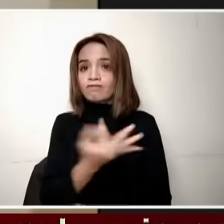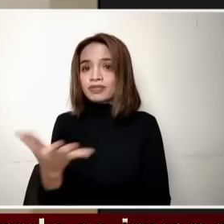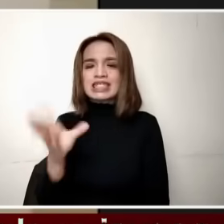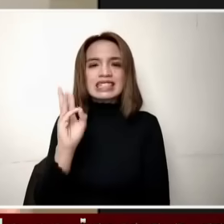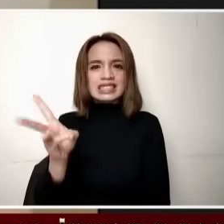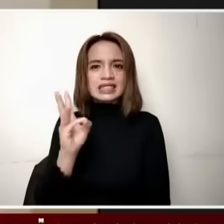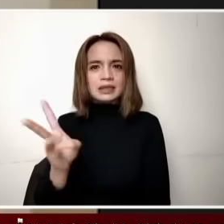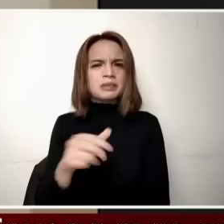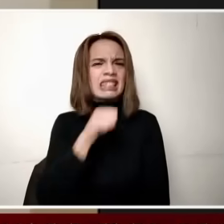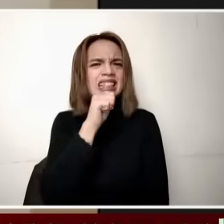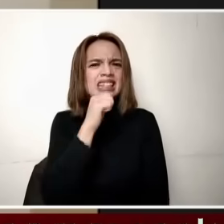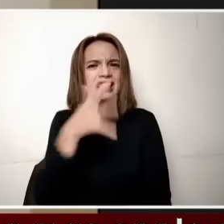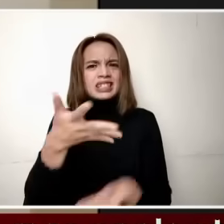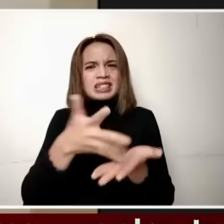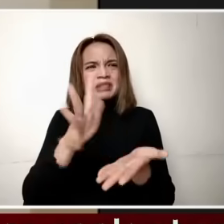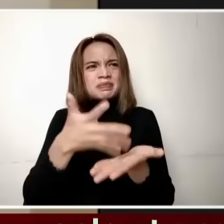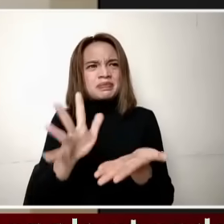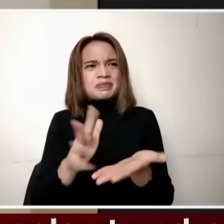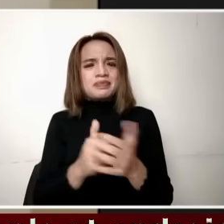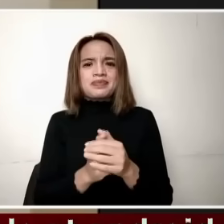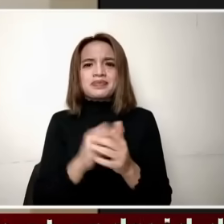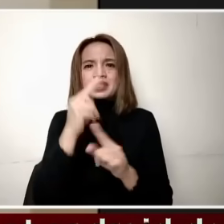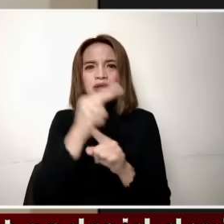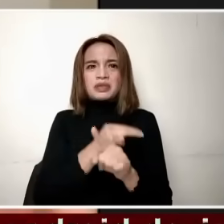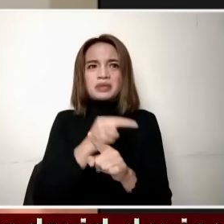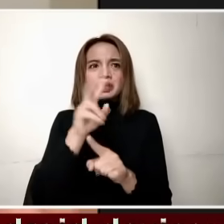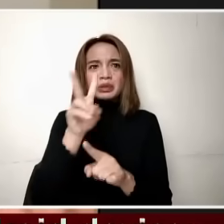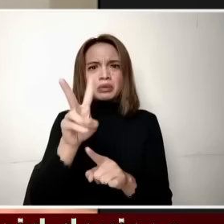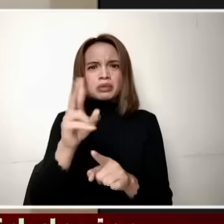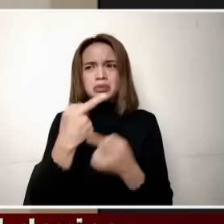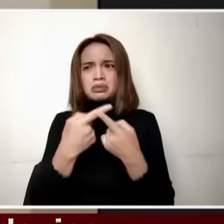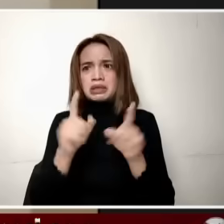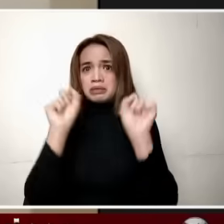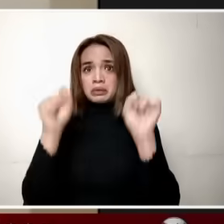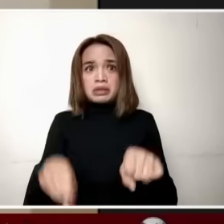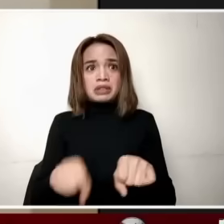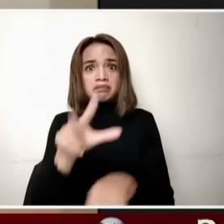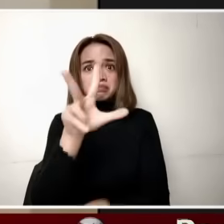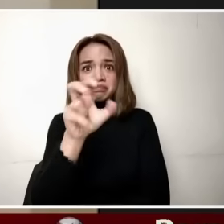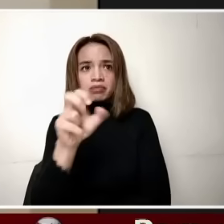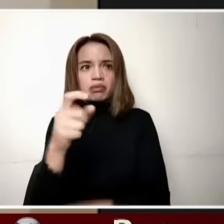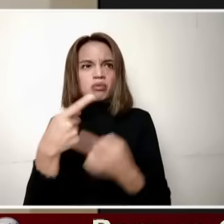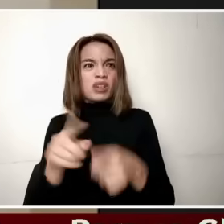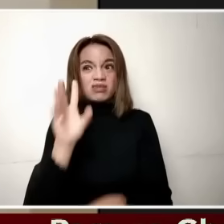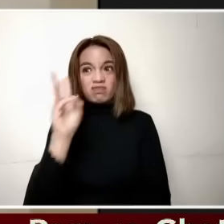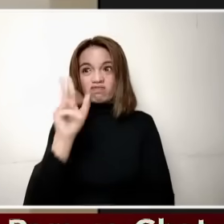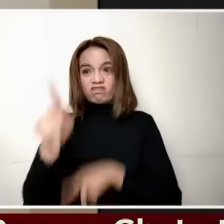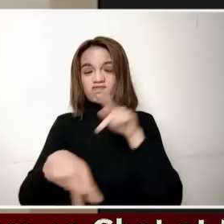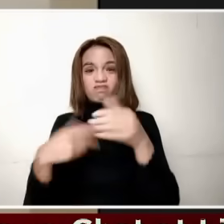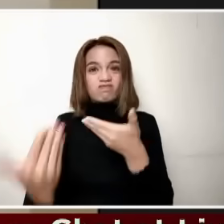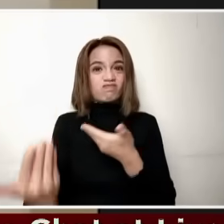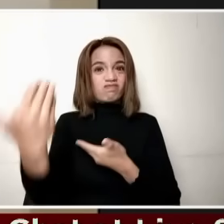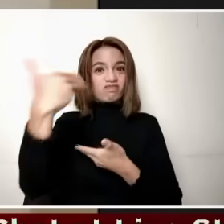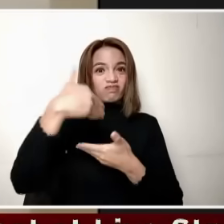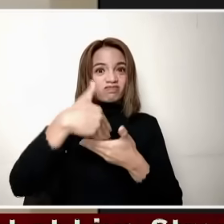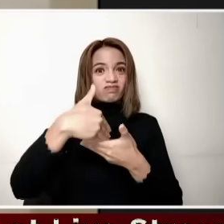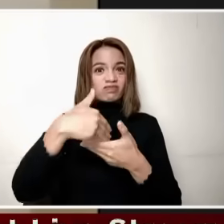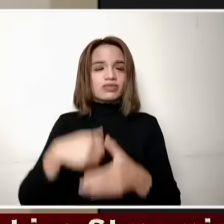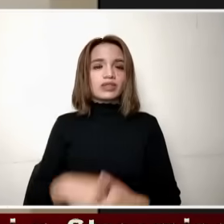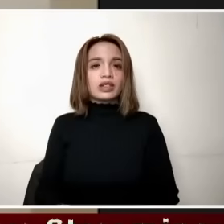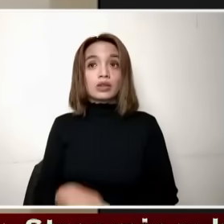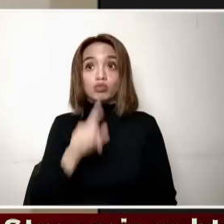November 2 kasi kaya natin ng 300 tapos 60 lang ang pupunta, yesterday afternoon at 3